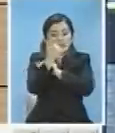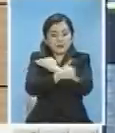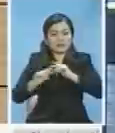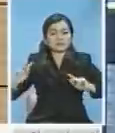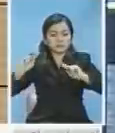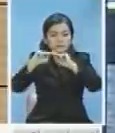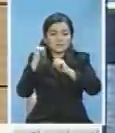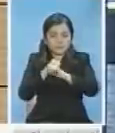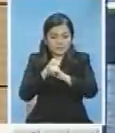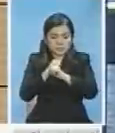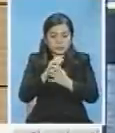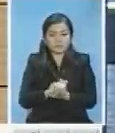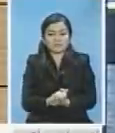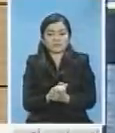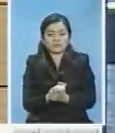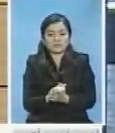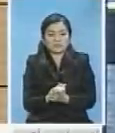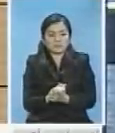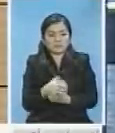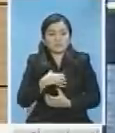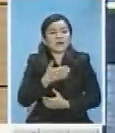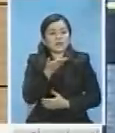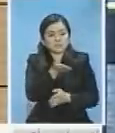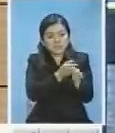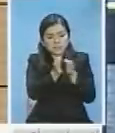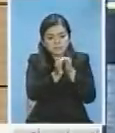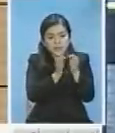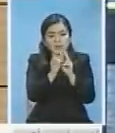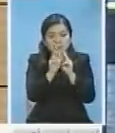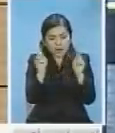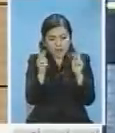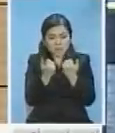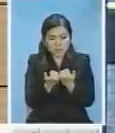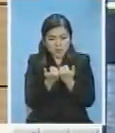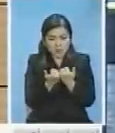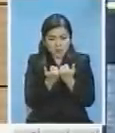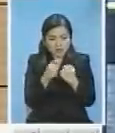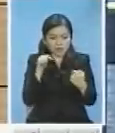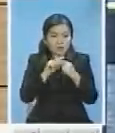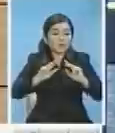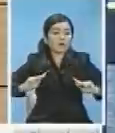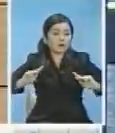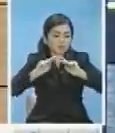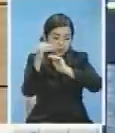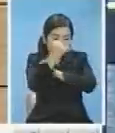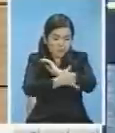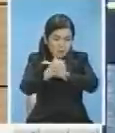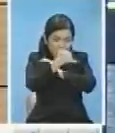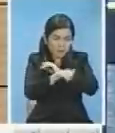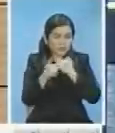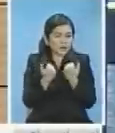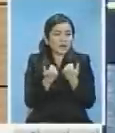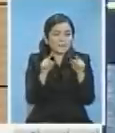ยและผมอยากจะเรียนคณะกรรมการนะครับว่าขณะนี้ภาระหน้าที่ของกระทรวงการต่างประเทศส่วนหนึ่งก็กำลังพยาย